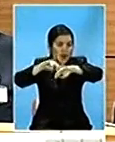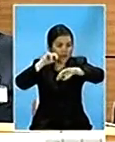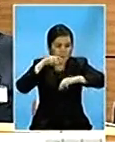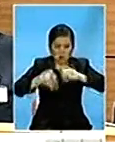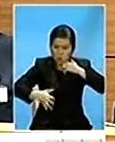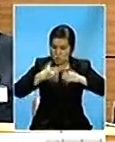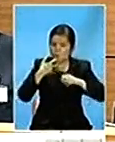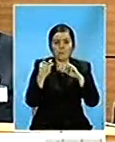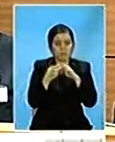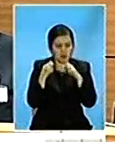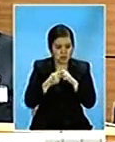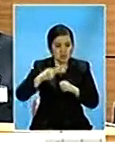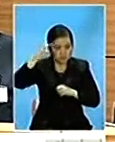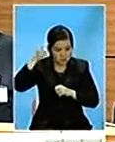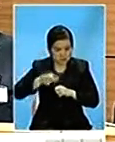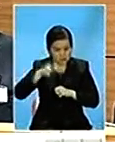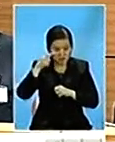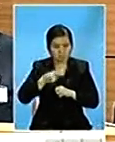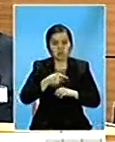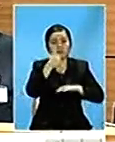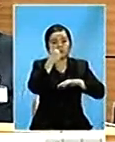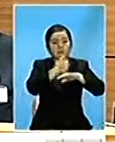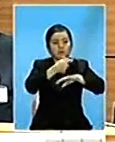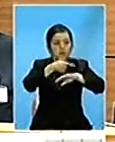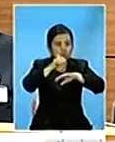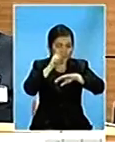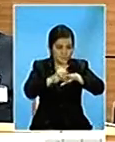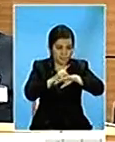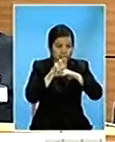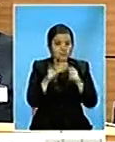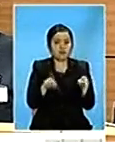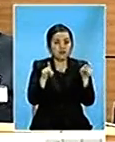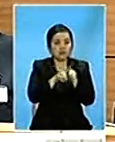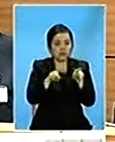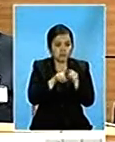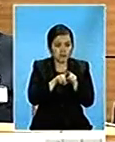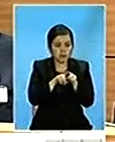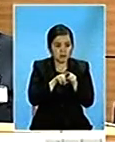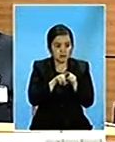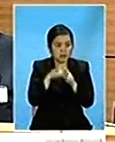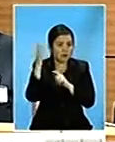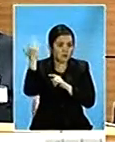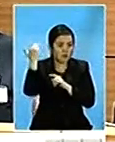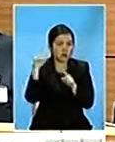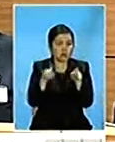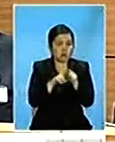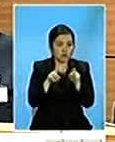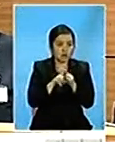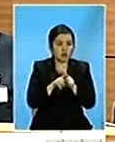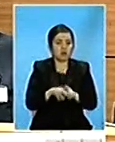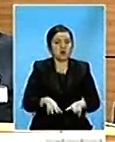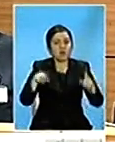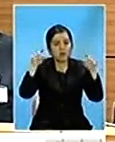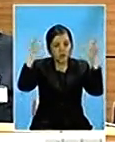นปัญหาจริงๆกับท่านรัฐมนตรีครับท่านประธานครับก็เหมือนน้ำสงครามต้องสเกษมนะครับแล้งกับท่ว